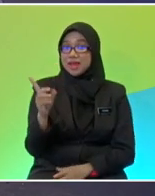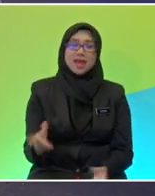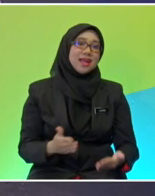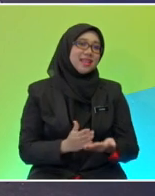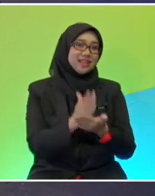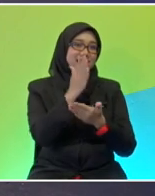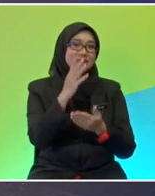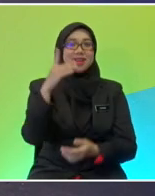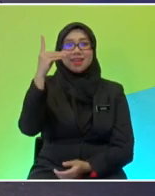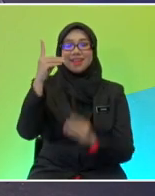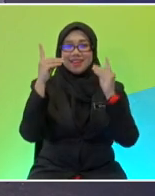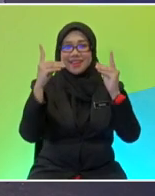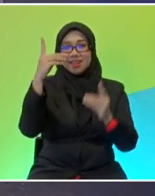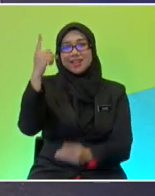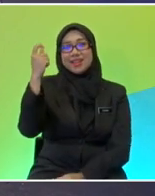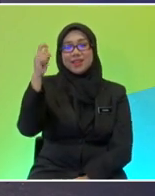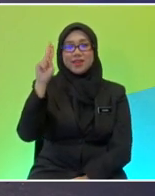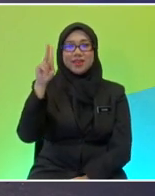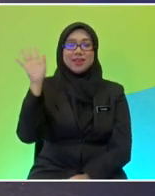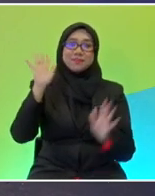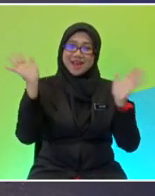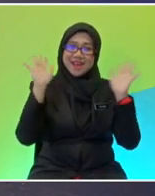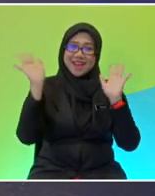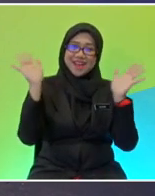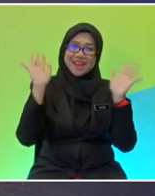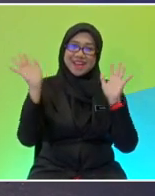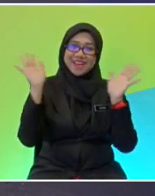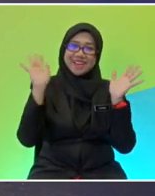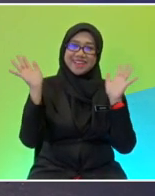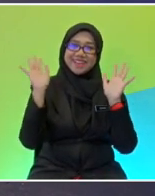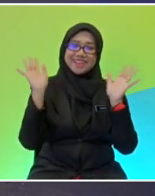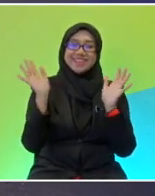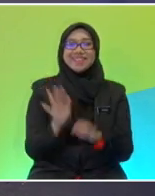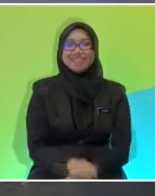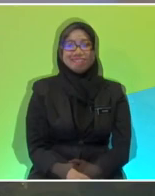kami di TV KPM by semua jumpa lagi